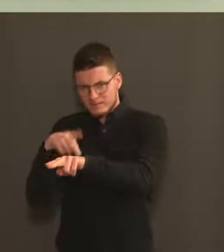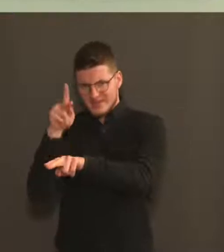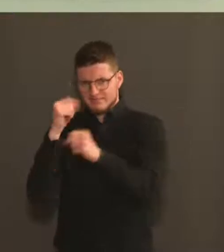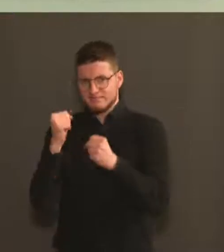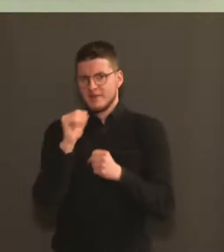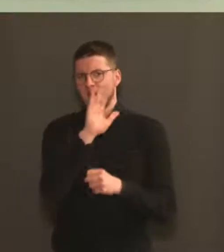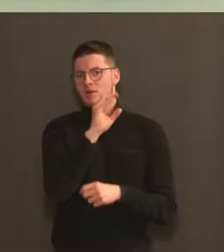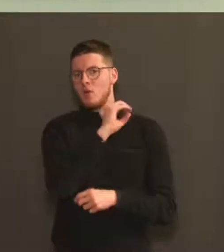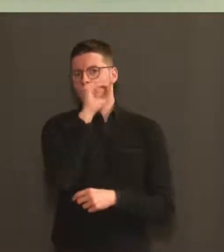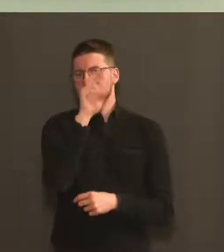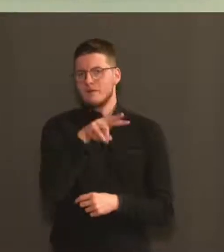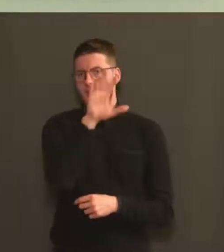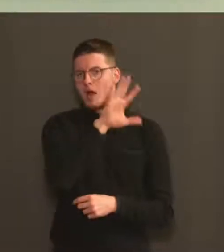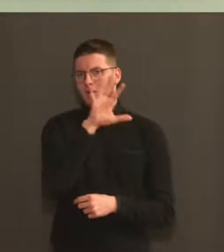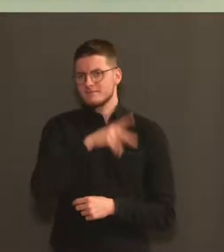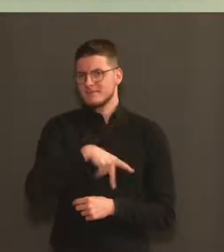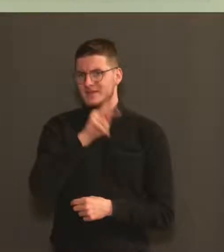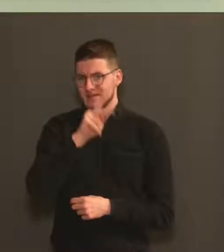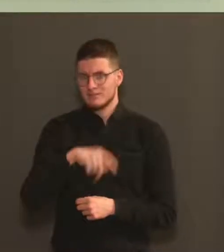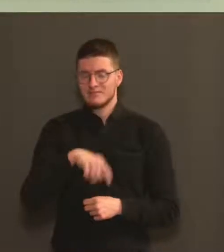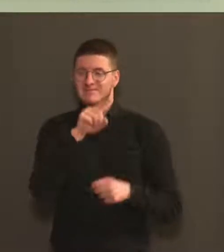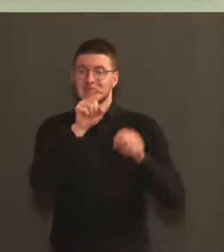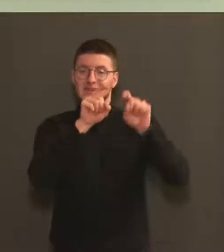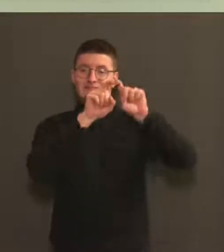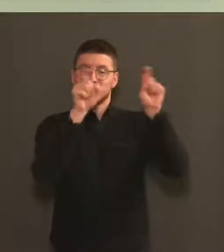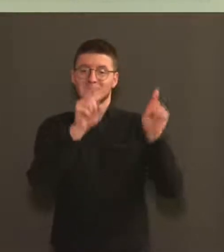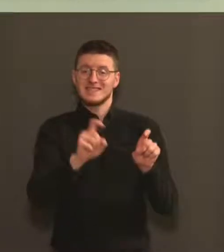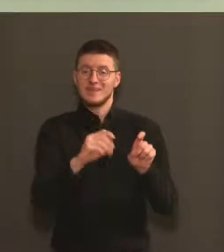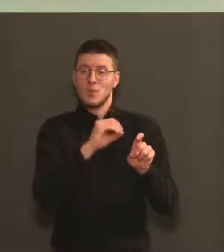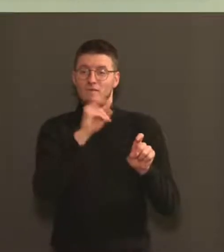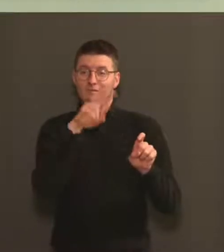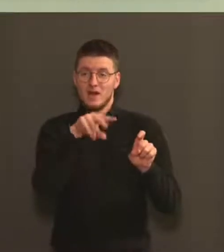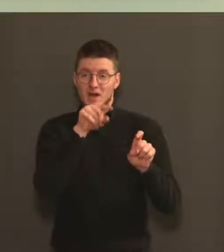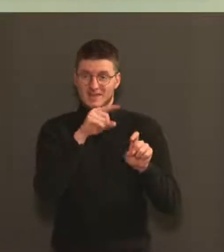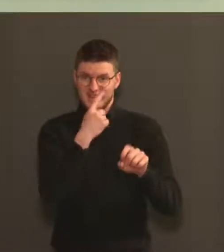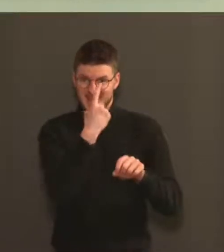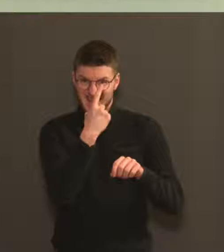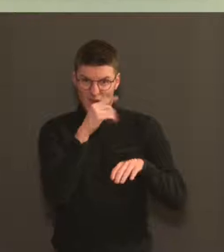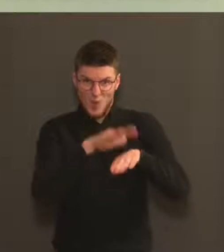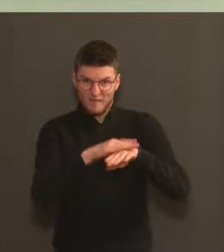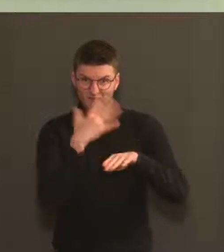Deze provincie is momenteel goed voor 1 op 5 van alle